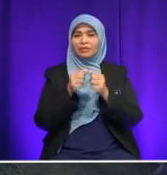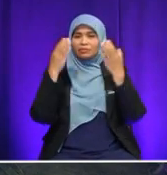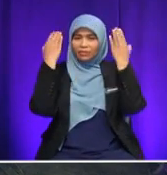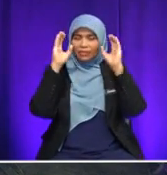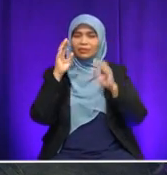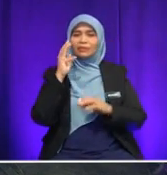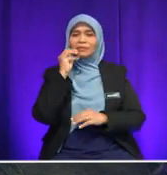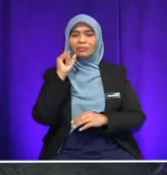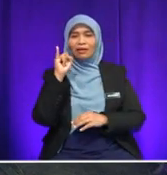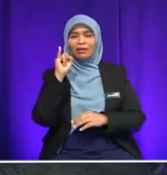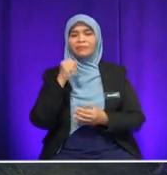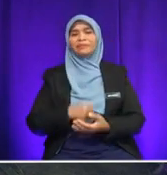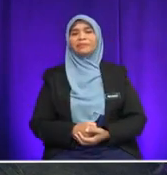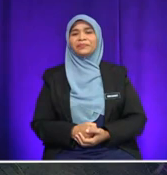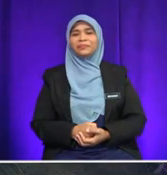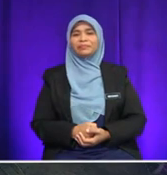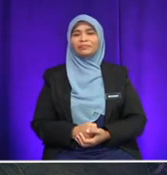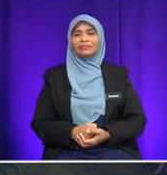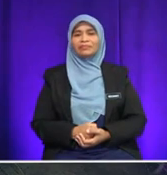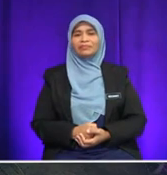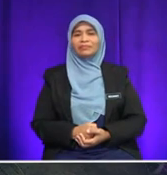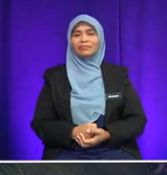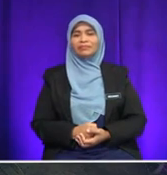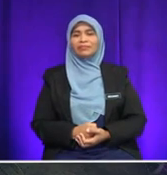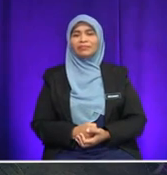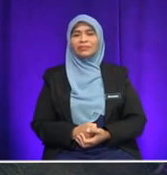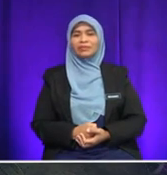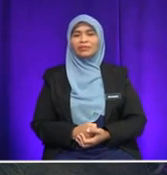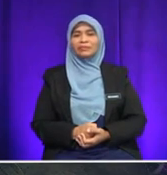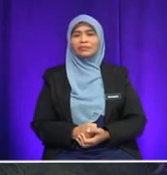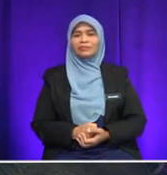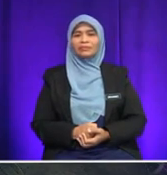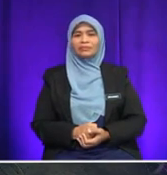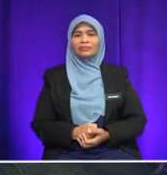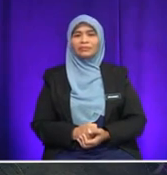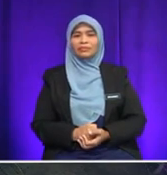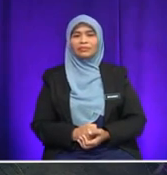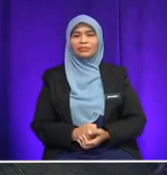Cikgu Maizura. Silakan cikgu. Okey, terima kasih Akmal. Sama-sama cikgu.